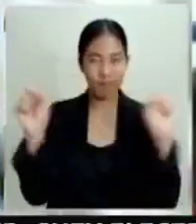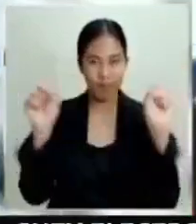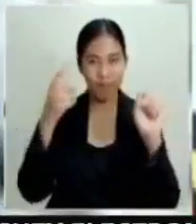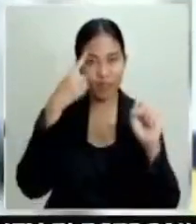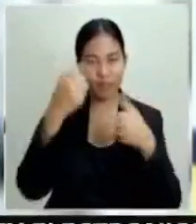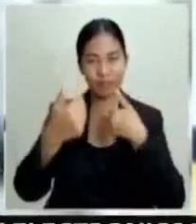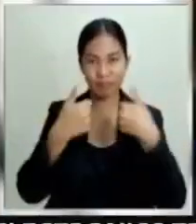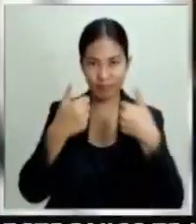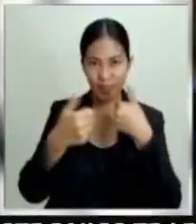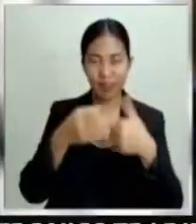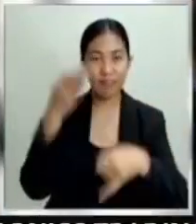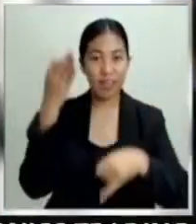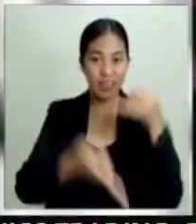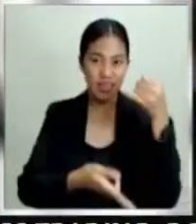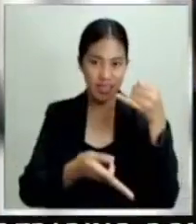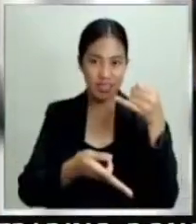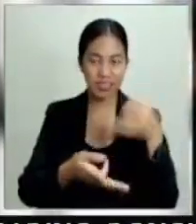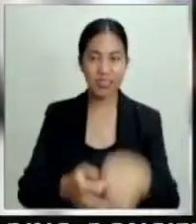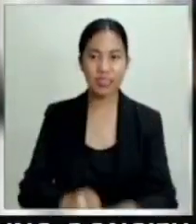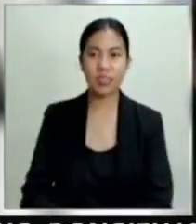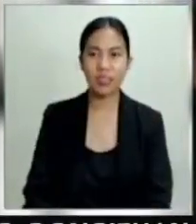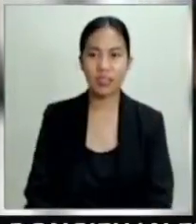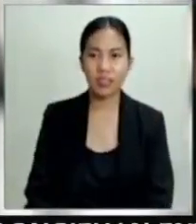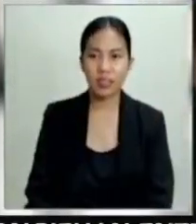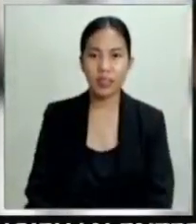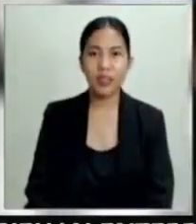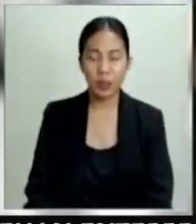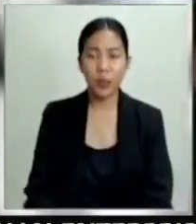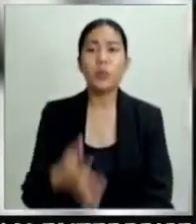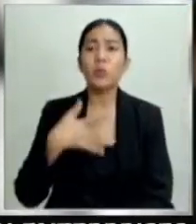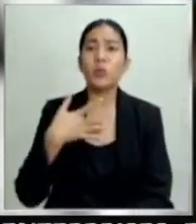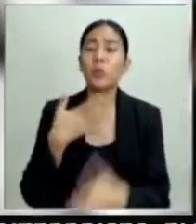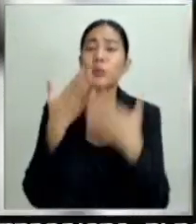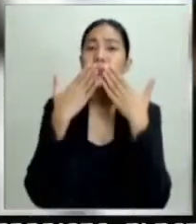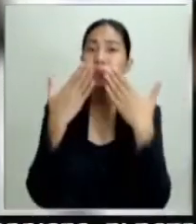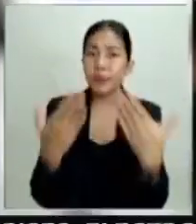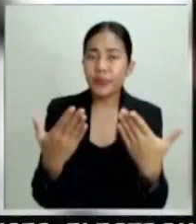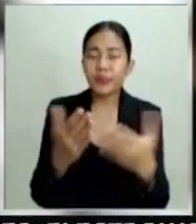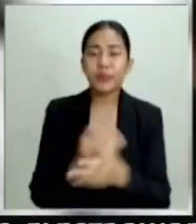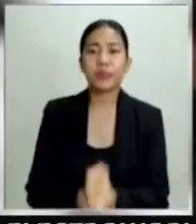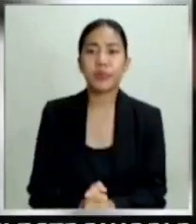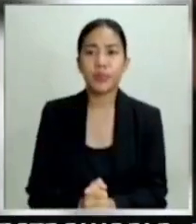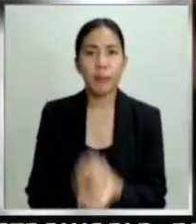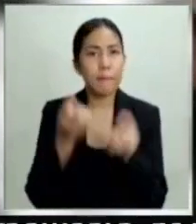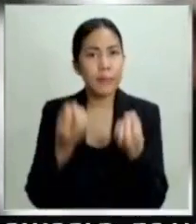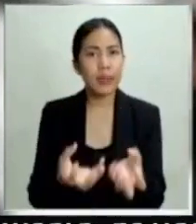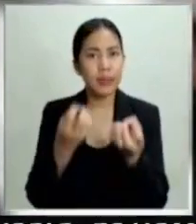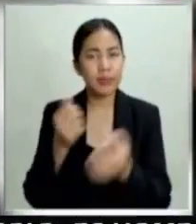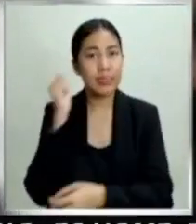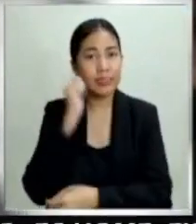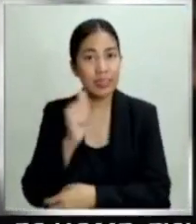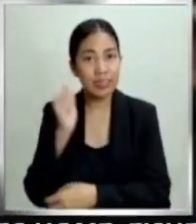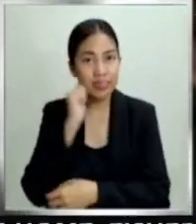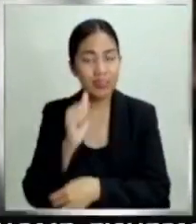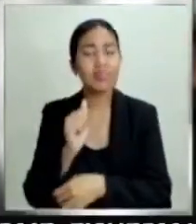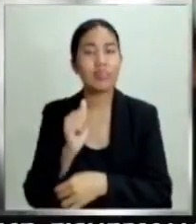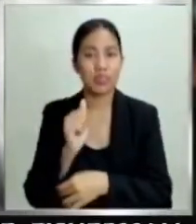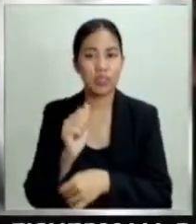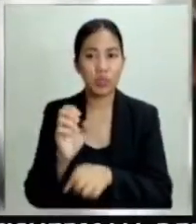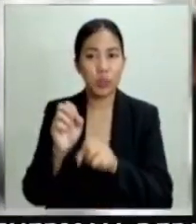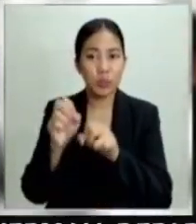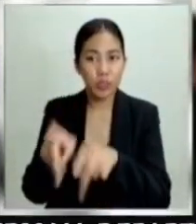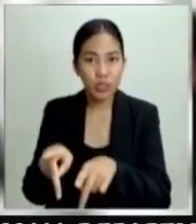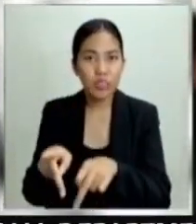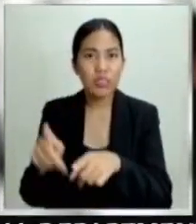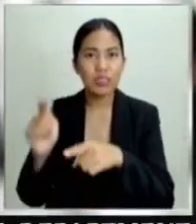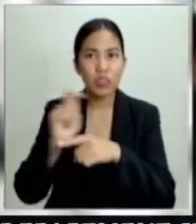uneven bars. Sobrang thankful ako kasi not many girls get the opportunity to train sa magandang